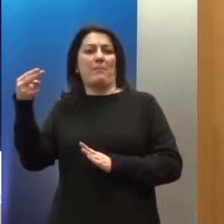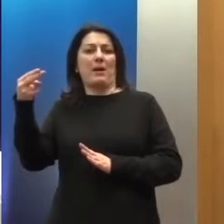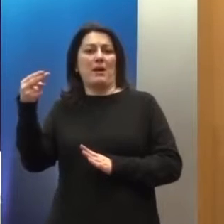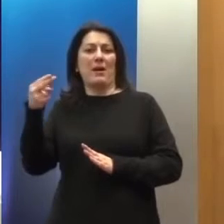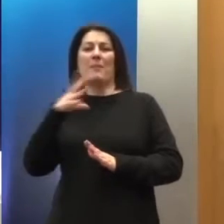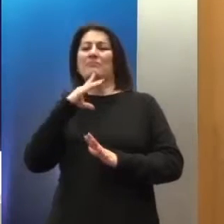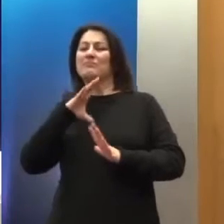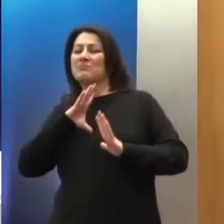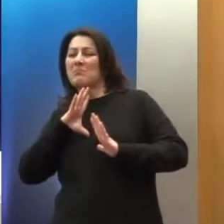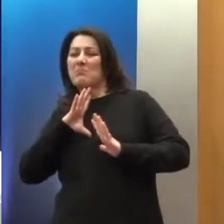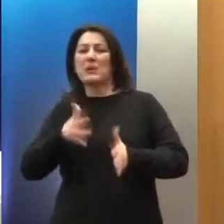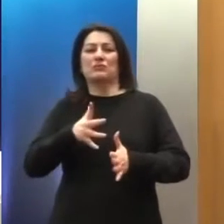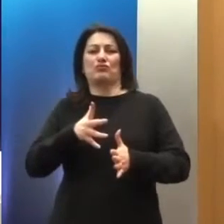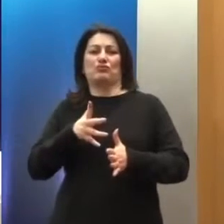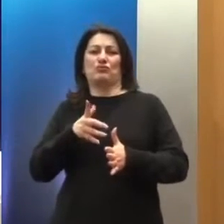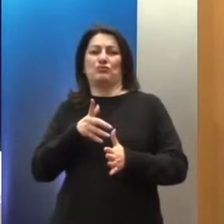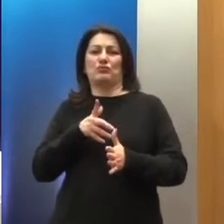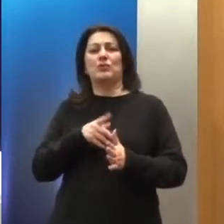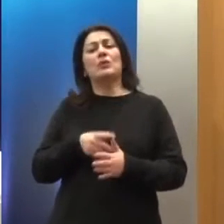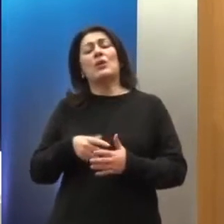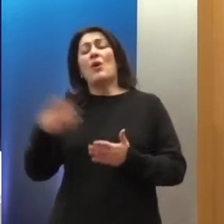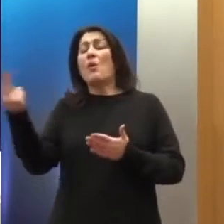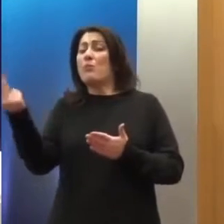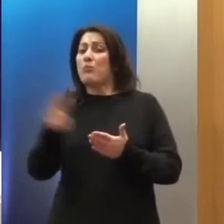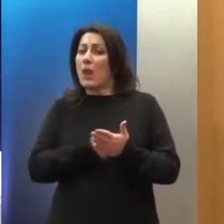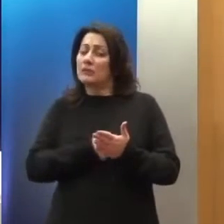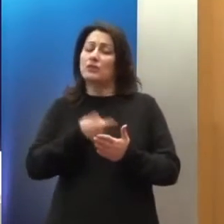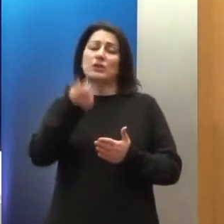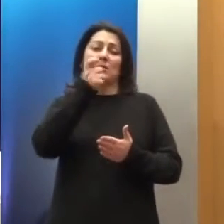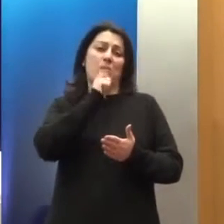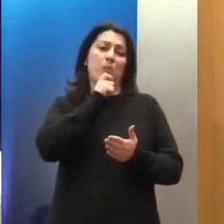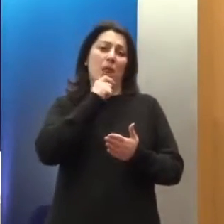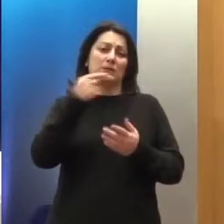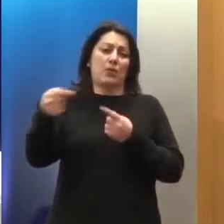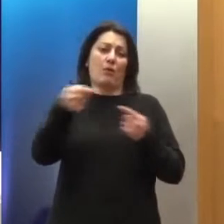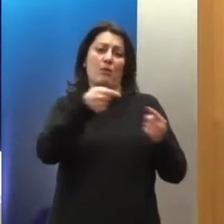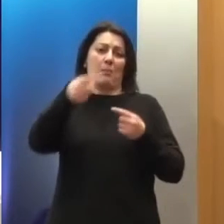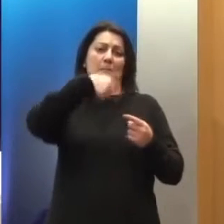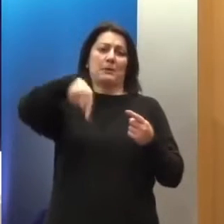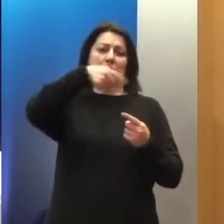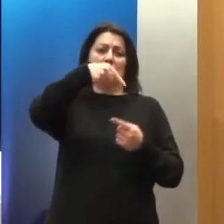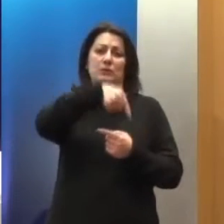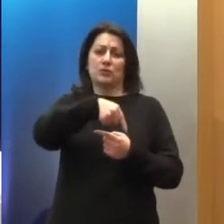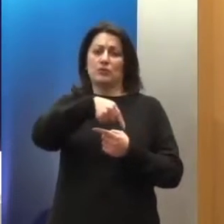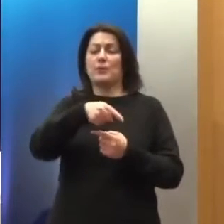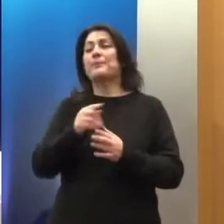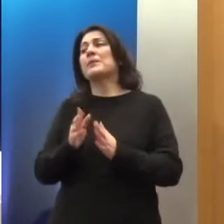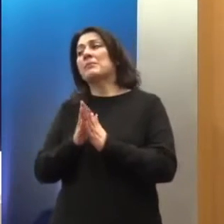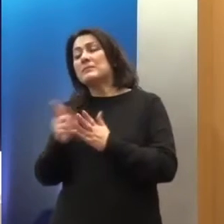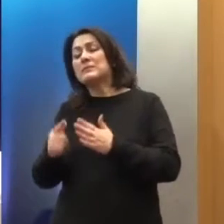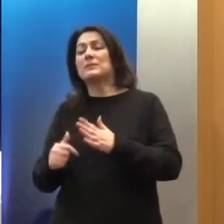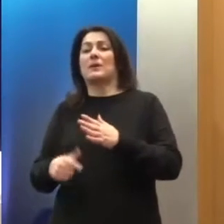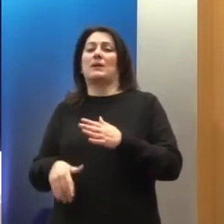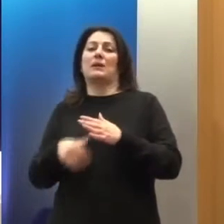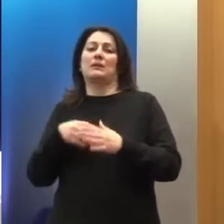εκδήλωση μίσους, πολλές φορές και σε επίπεδο πολιτικών. Και επίσης εδώ, κύριε Βούτση, κύριε Πρόεδρε της